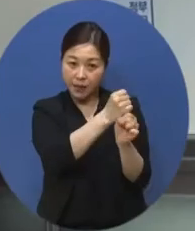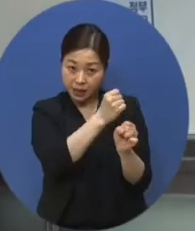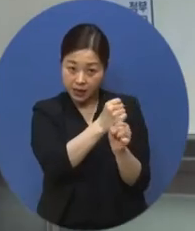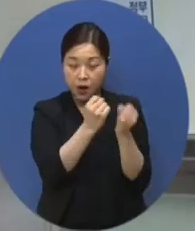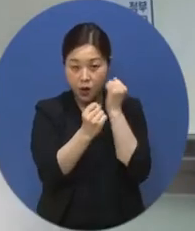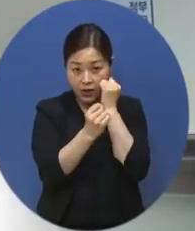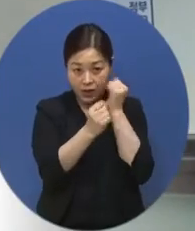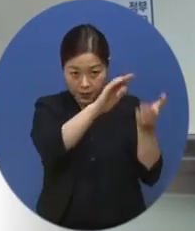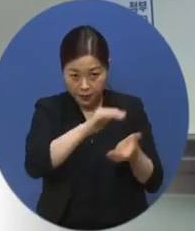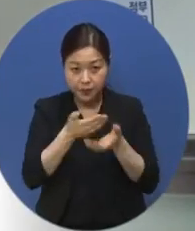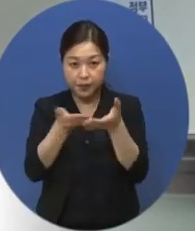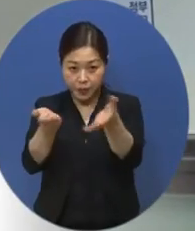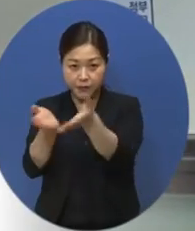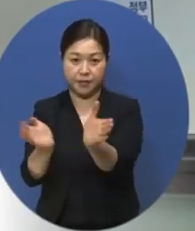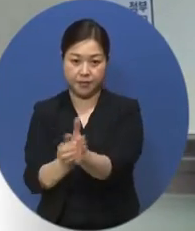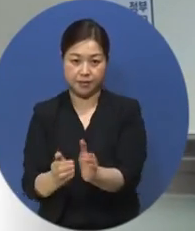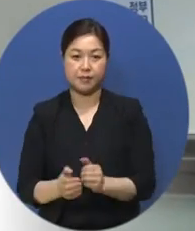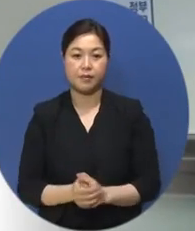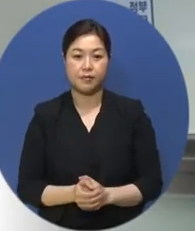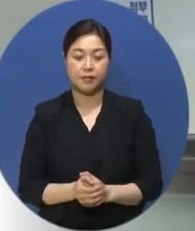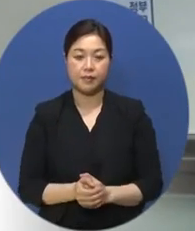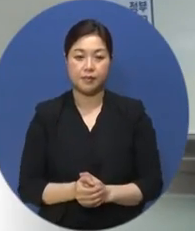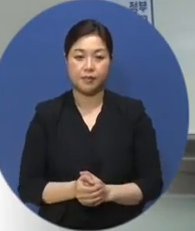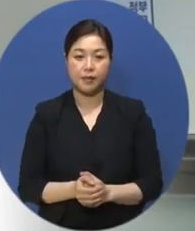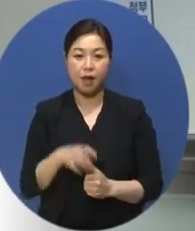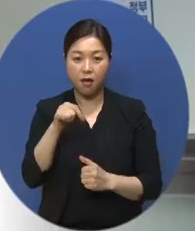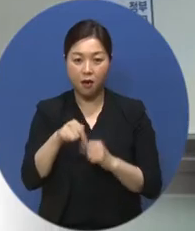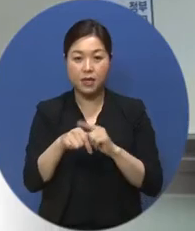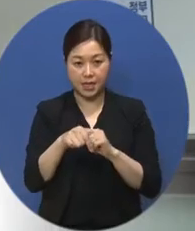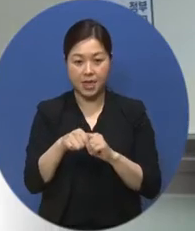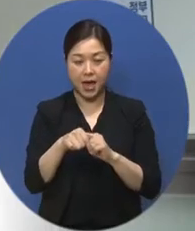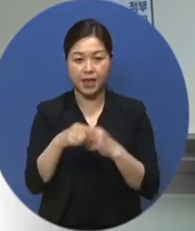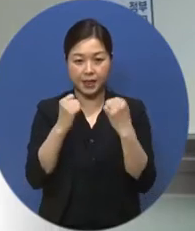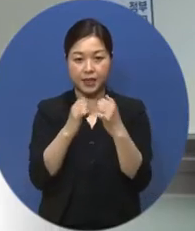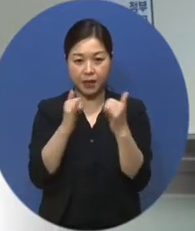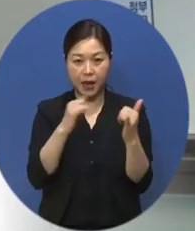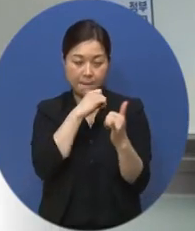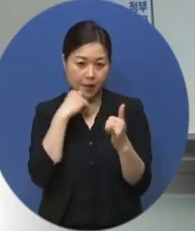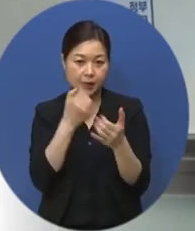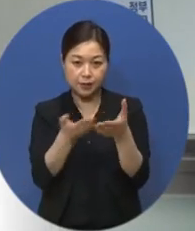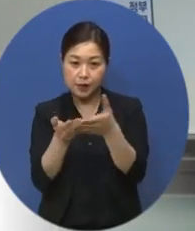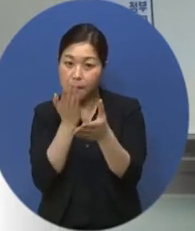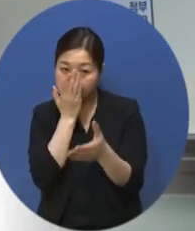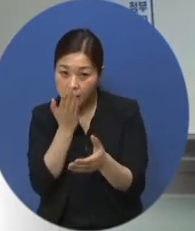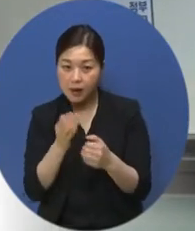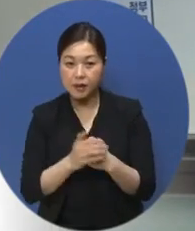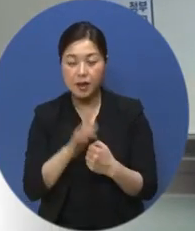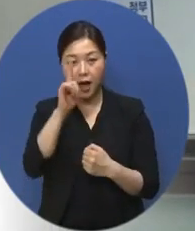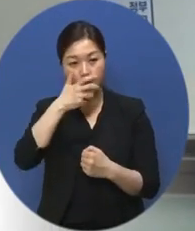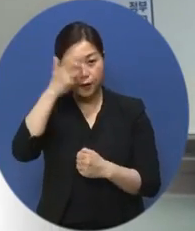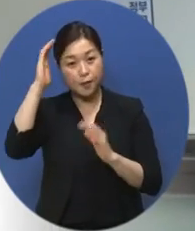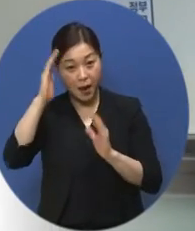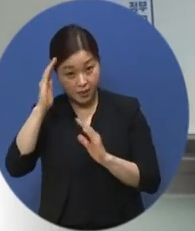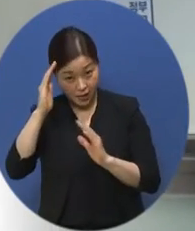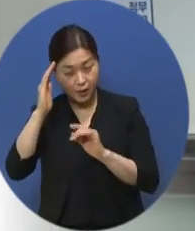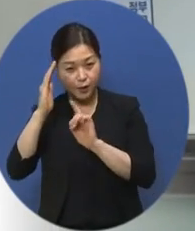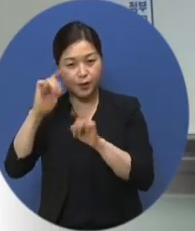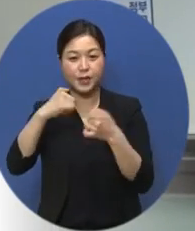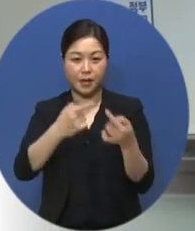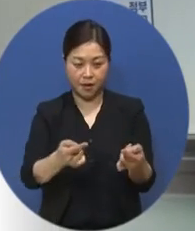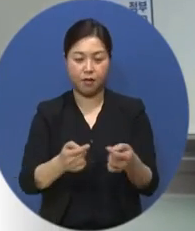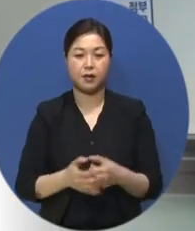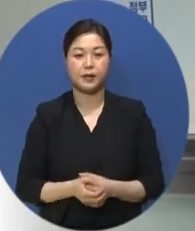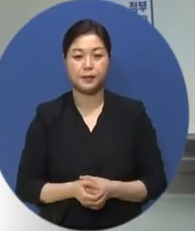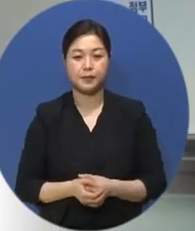여기 밖에 계신 주민들에게 어마 신는 것을 나눠줄 수 있다고 해서 한 꼬마 께 학생들도 함께 참여하게